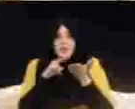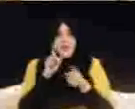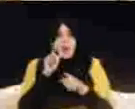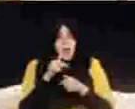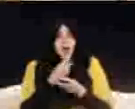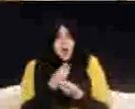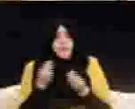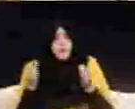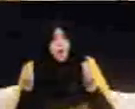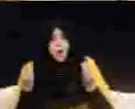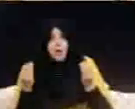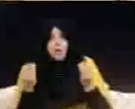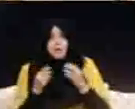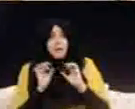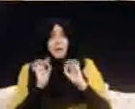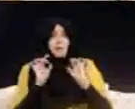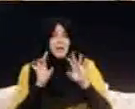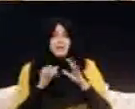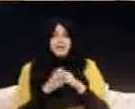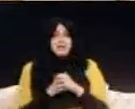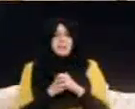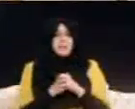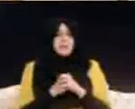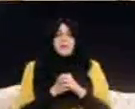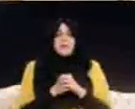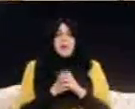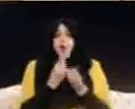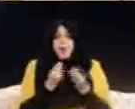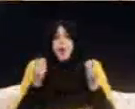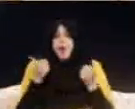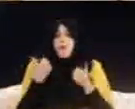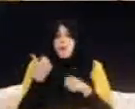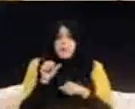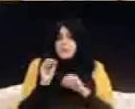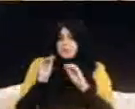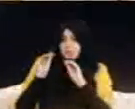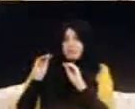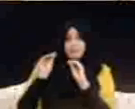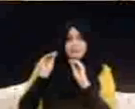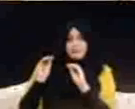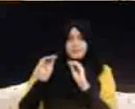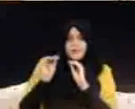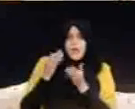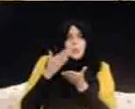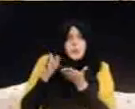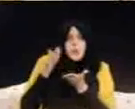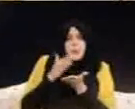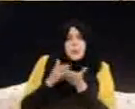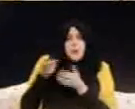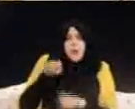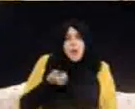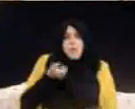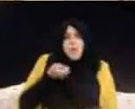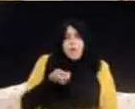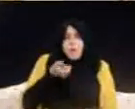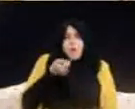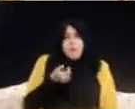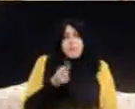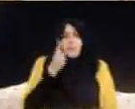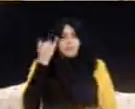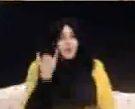عندك ولادك الله يبارك، هكذا وليدك يقدر يقريك شوية شوية شوية،